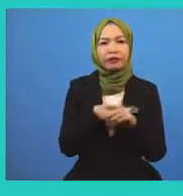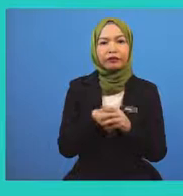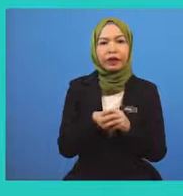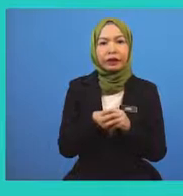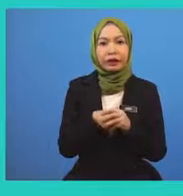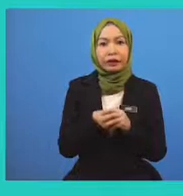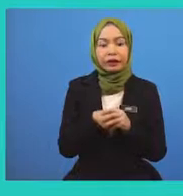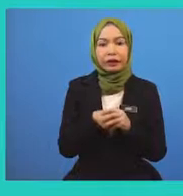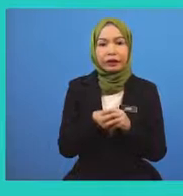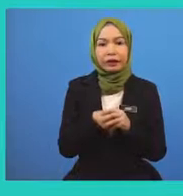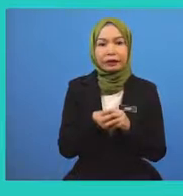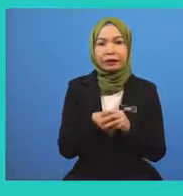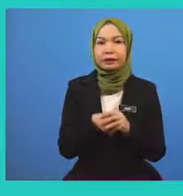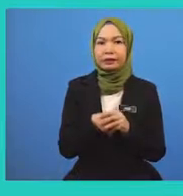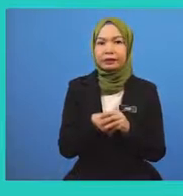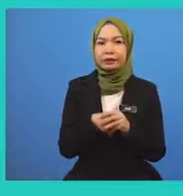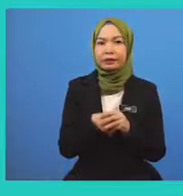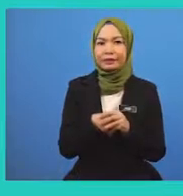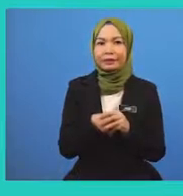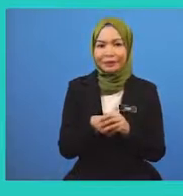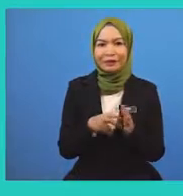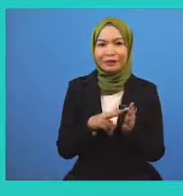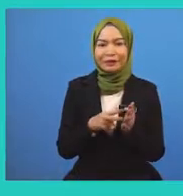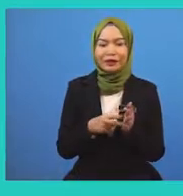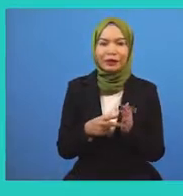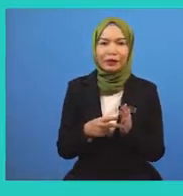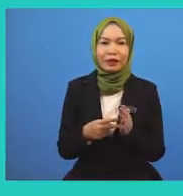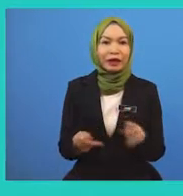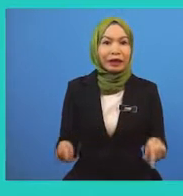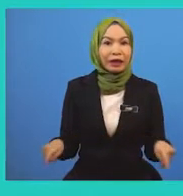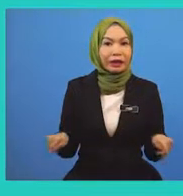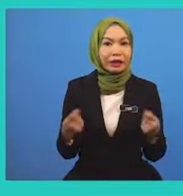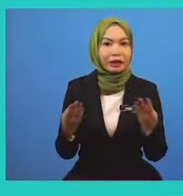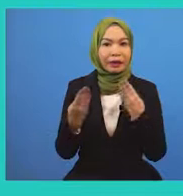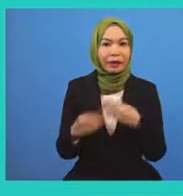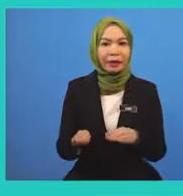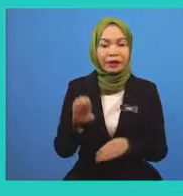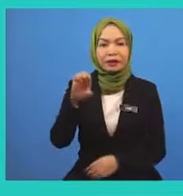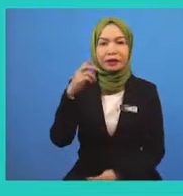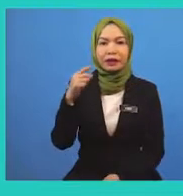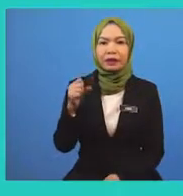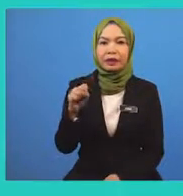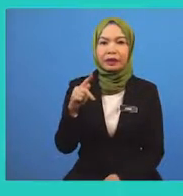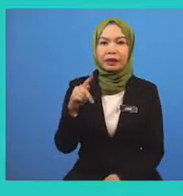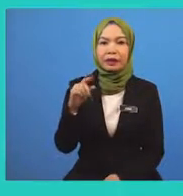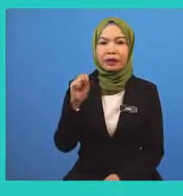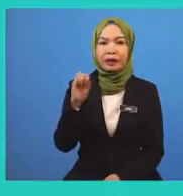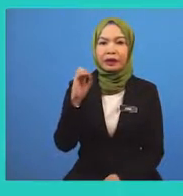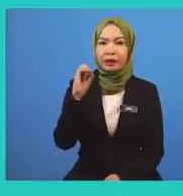merupakan tindak balas eksotermik. Yang kedua, sebanyak